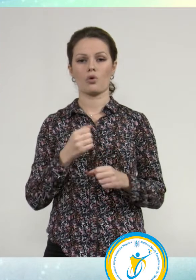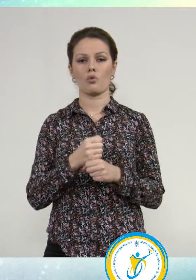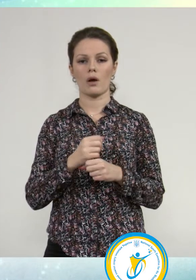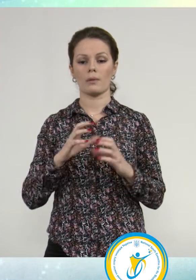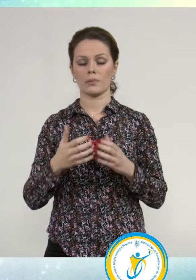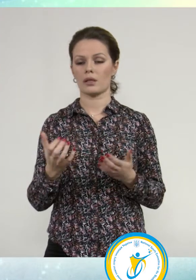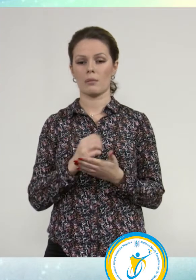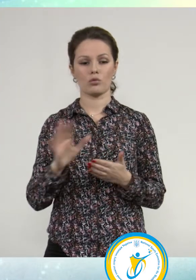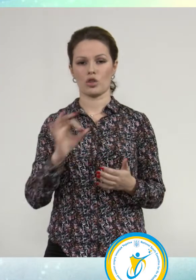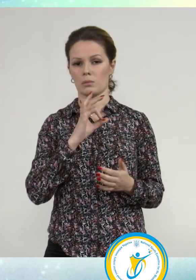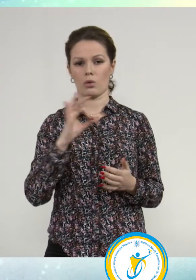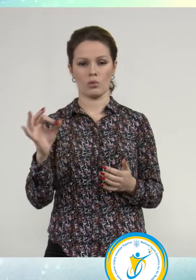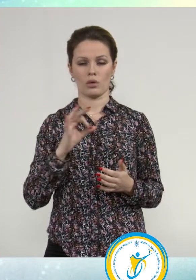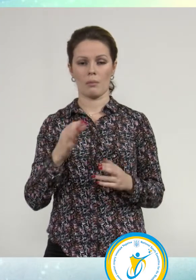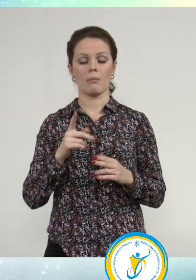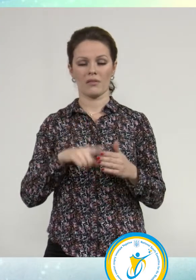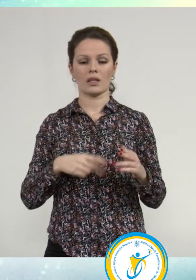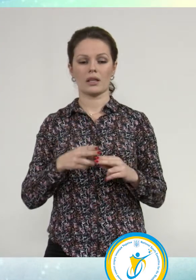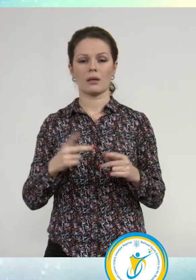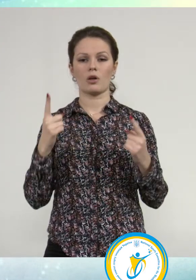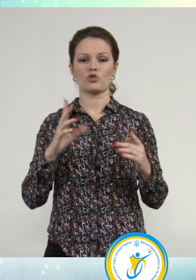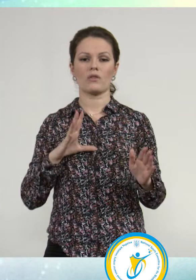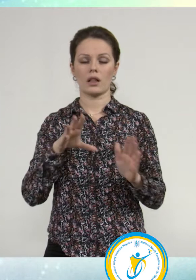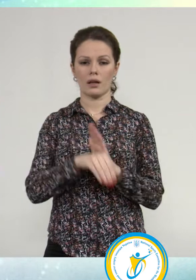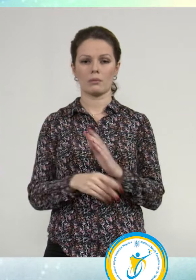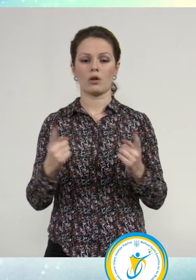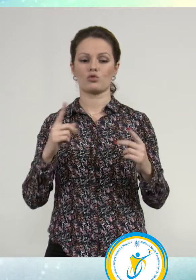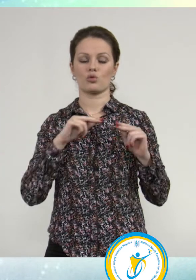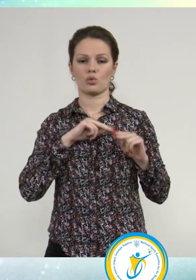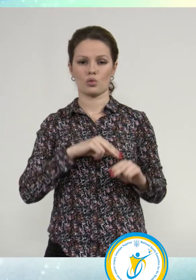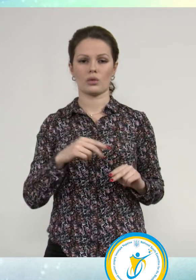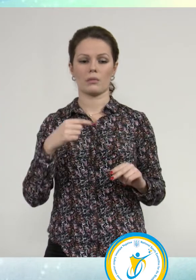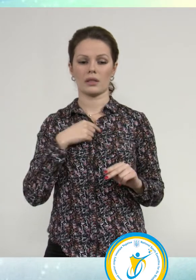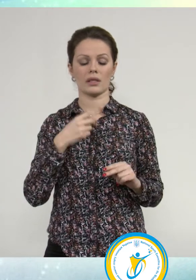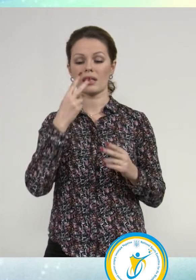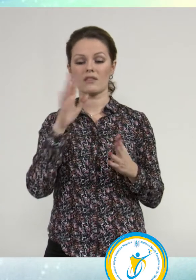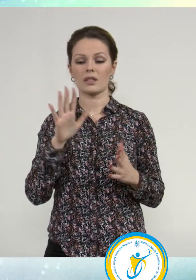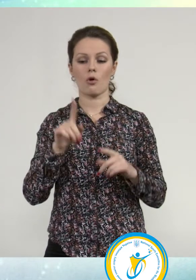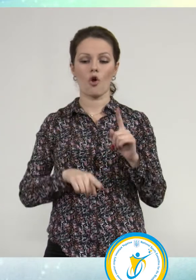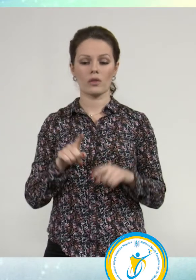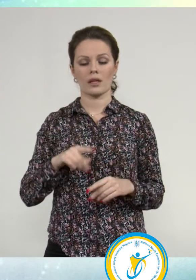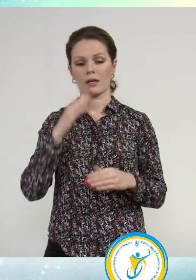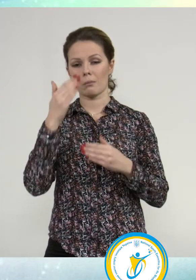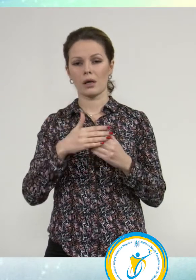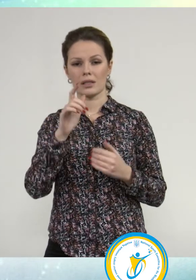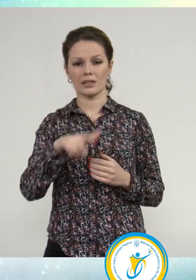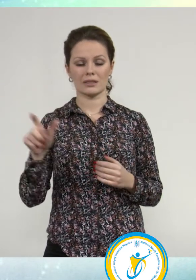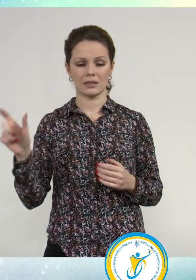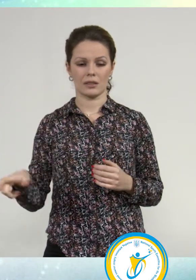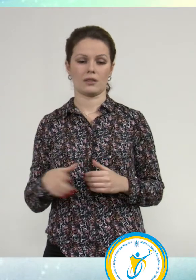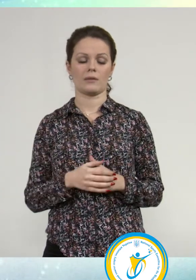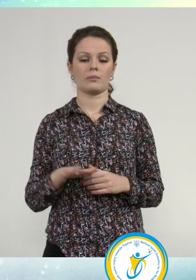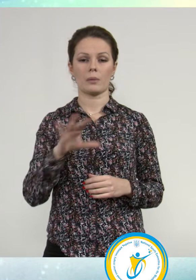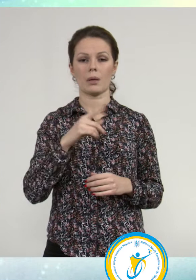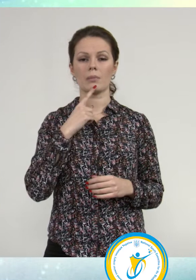нулі вибивати. Повірте, це великий вклад, великий труд. Ми не бачимо рідних і близьких, і ми